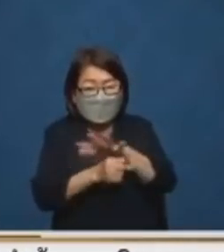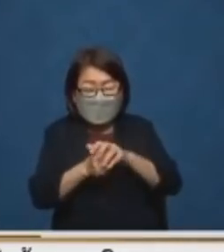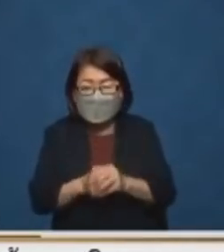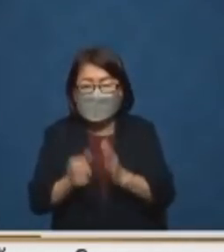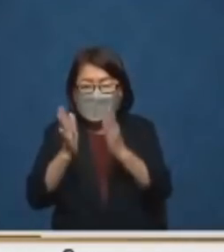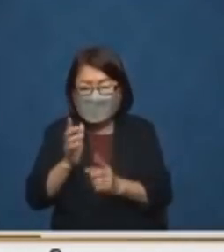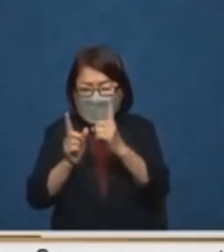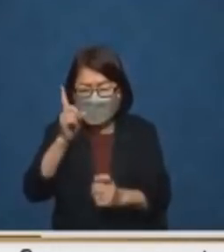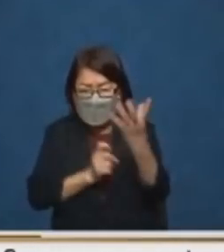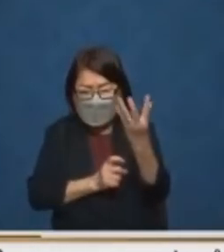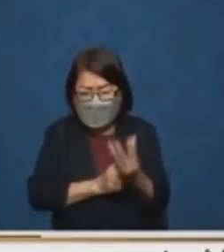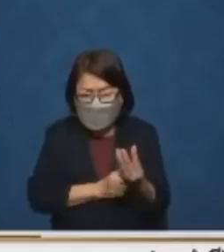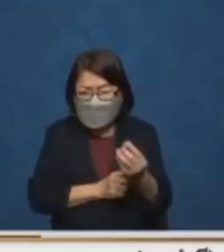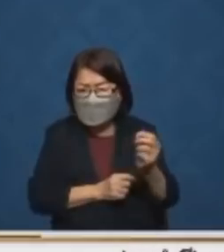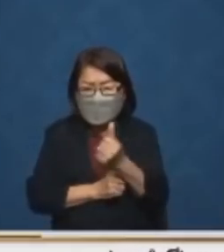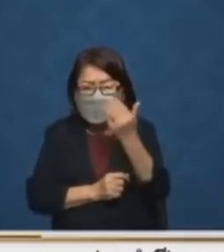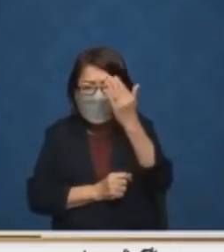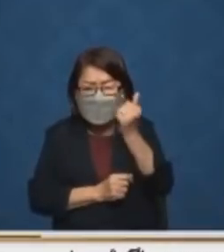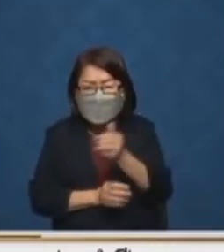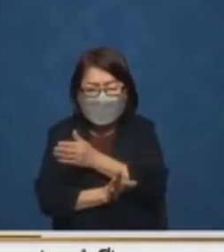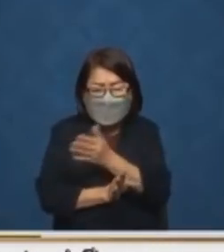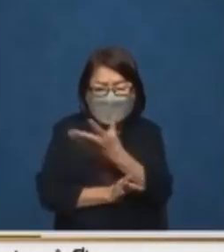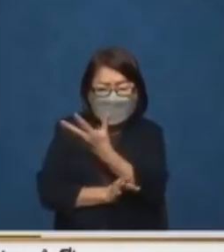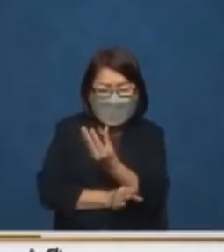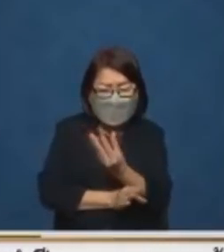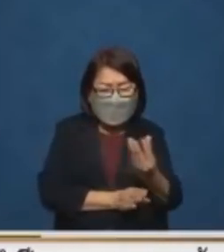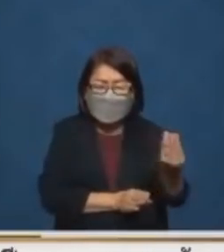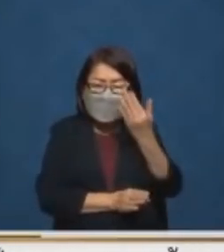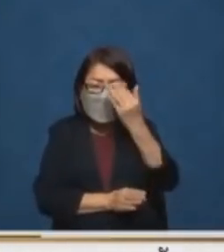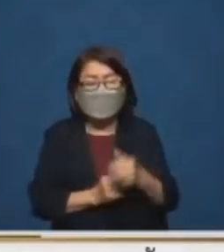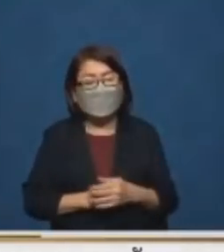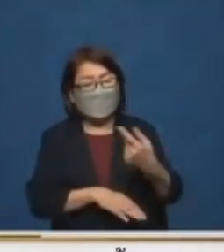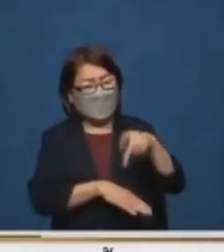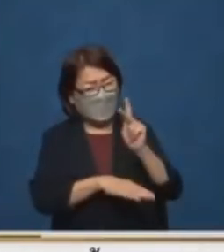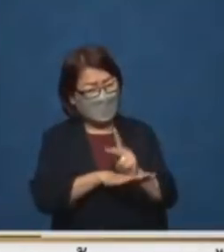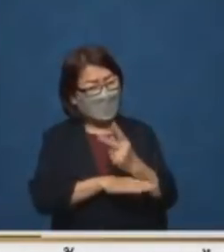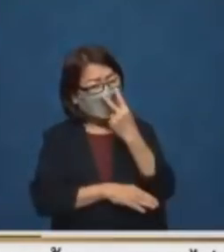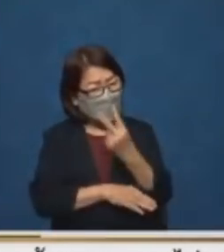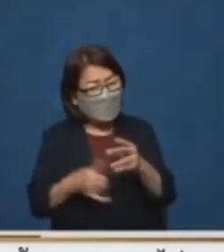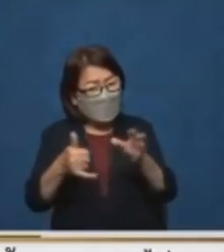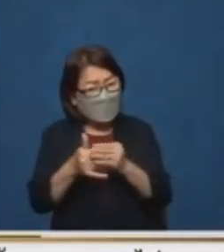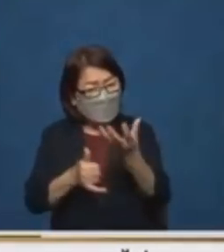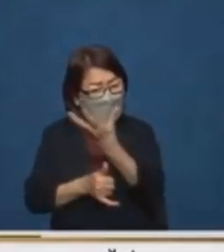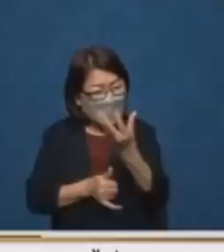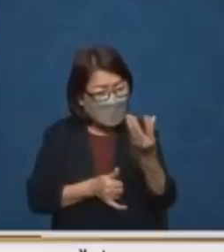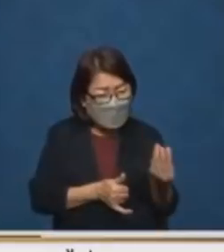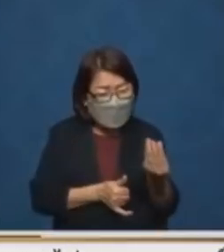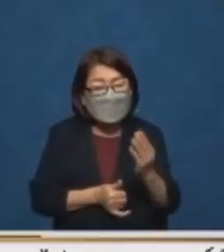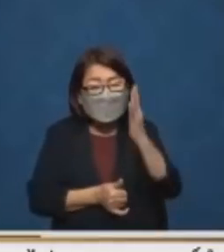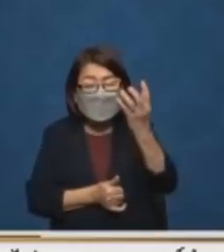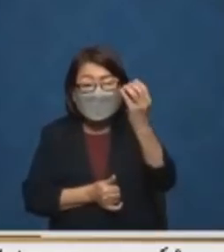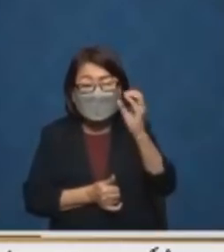งอย่มีในยะทานประทานครับถ้าตัวเลขลดลงอยางนี้อีกไม่กี่วนคงไมมผป่วย